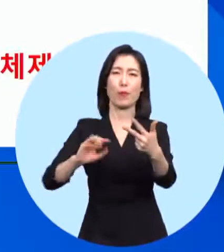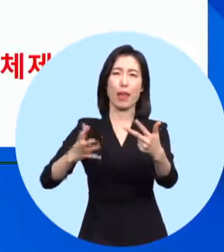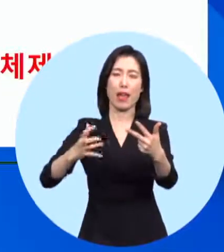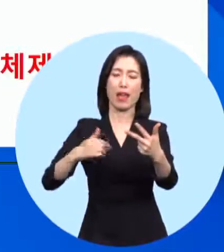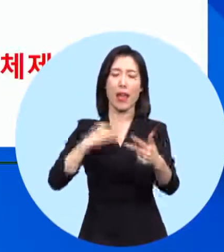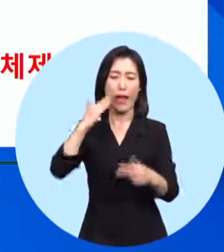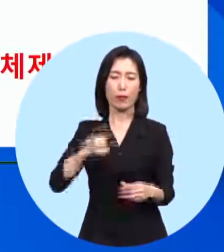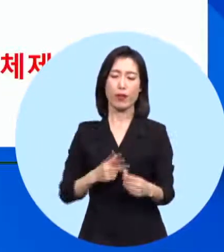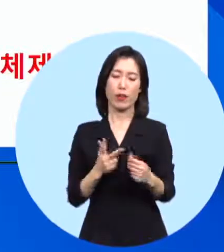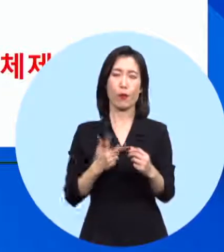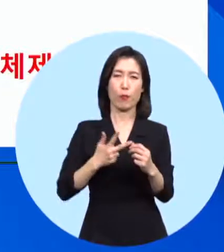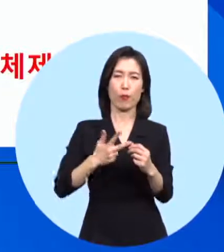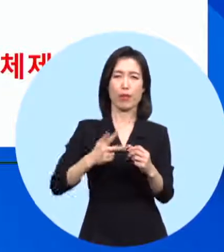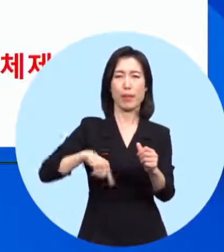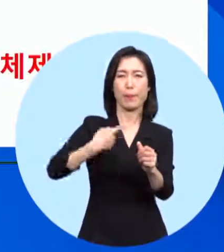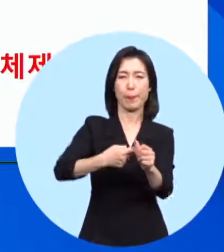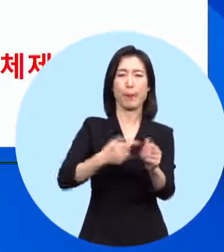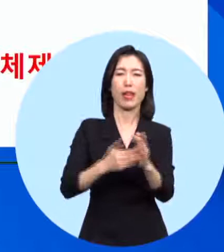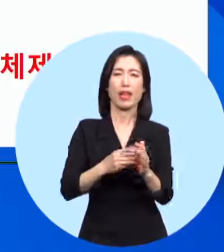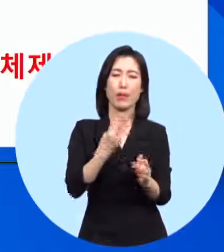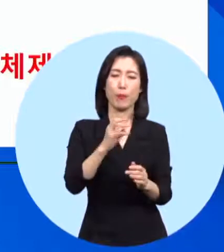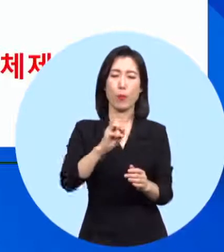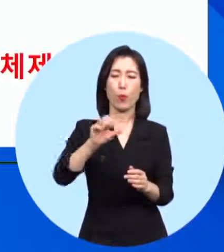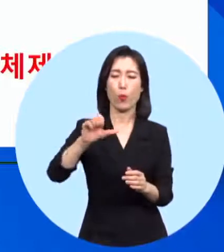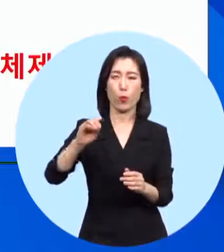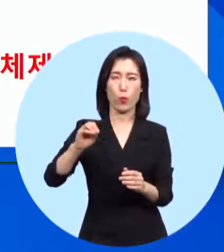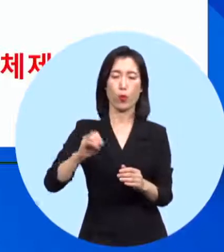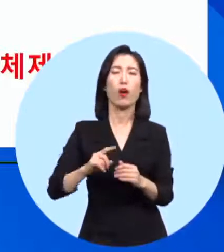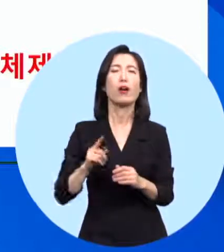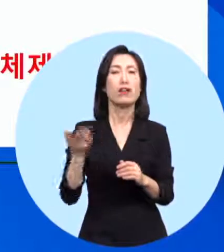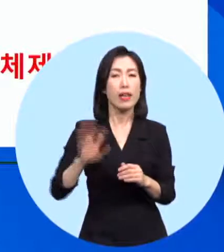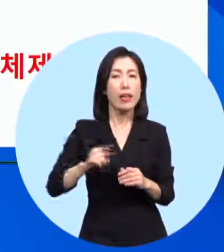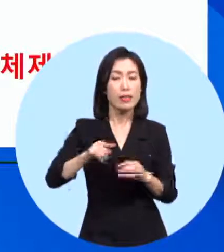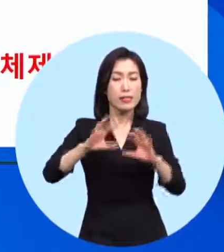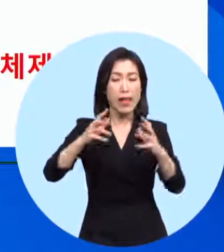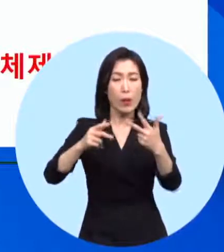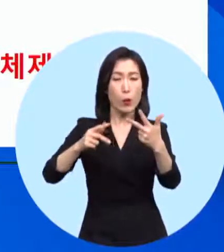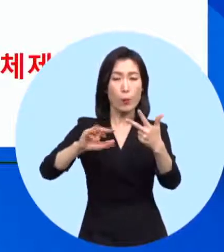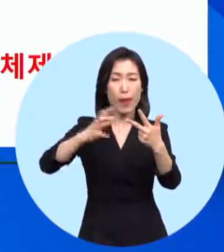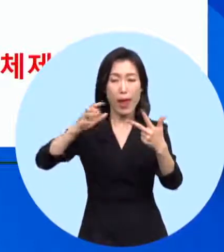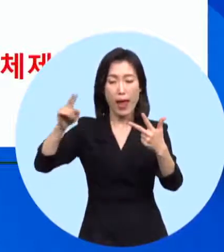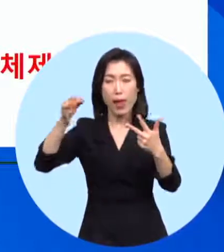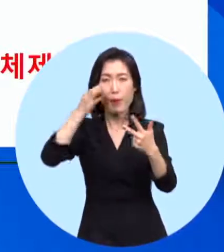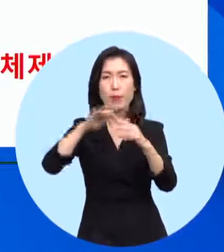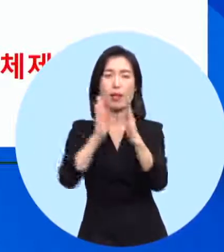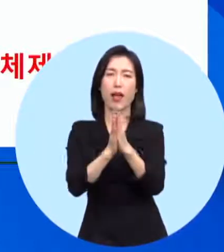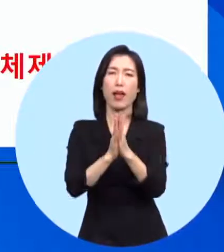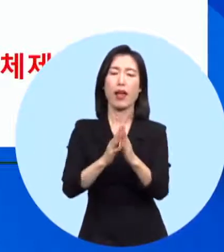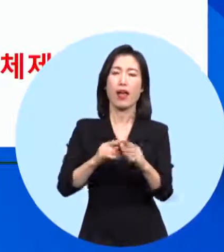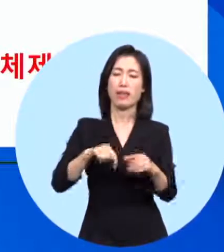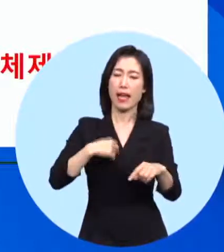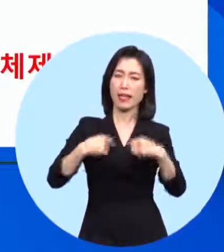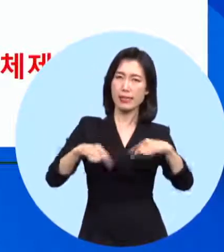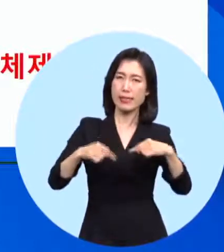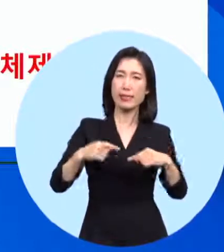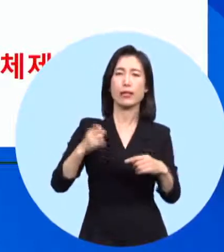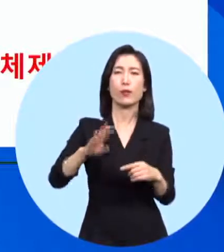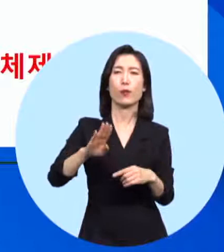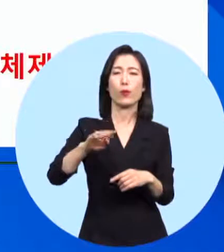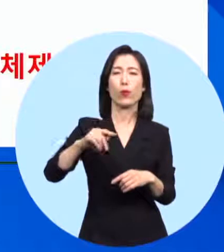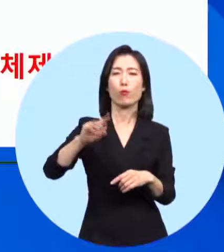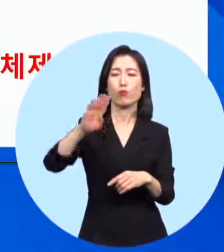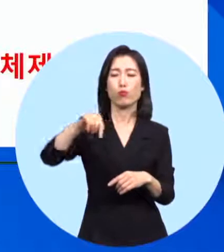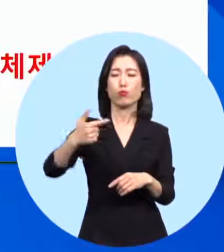이제 7번째 가입한 나라인데요. 그 나라들을 보면 지방자치나 지방분권에 관한 전통도